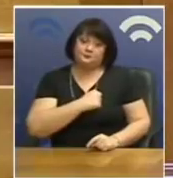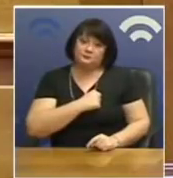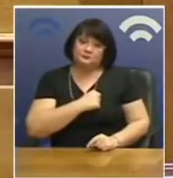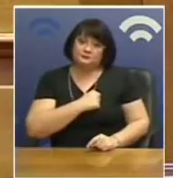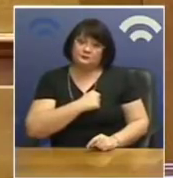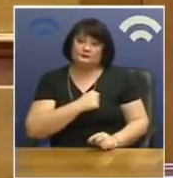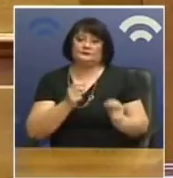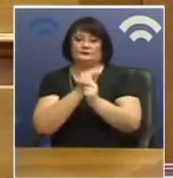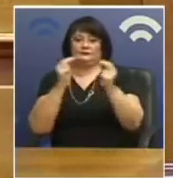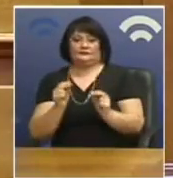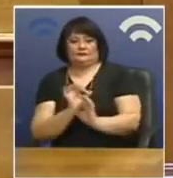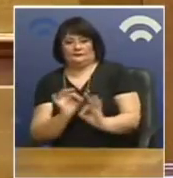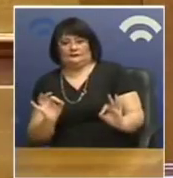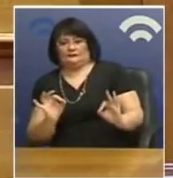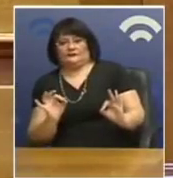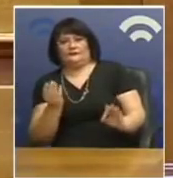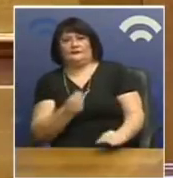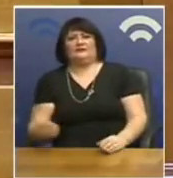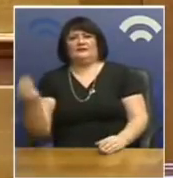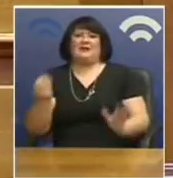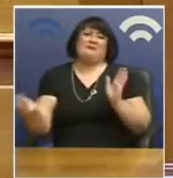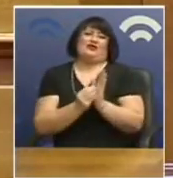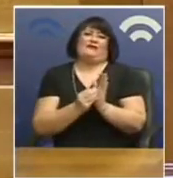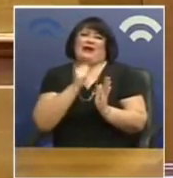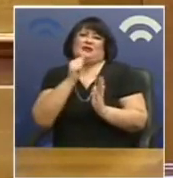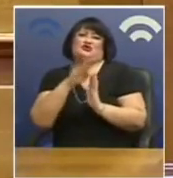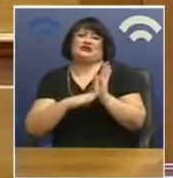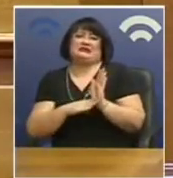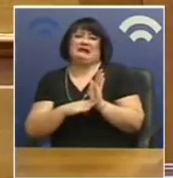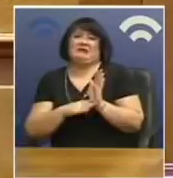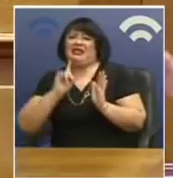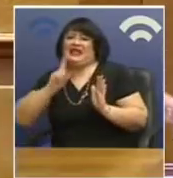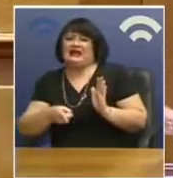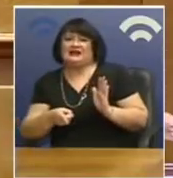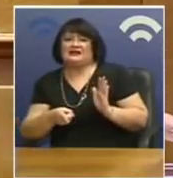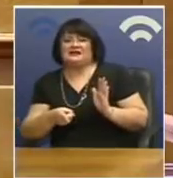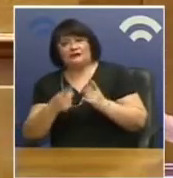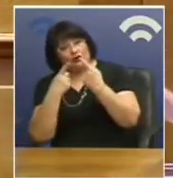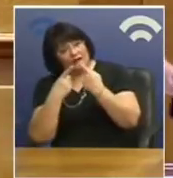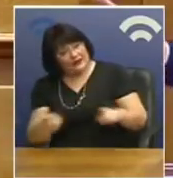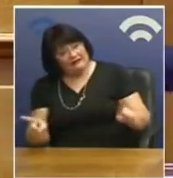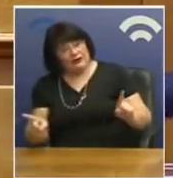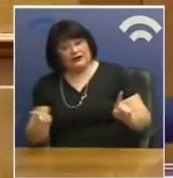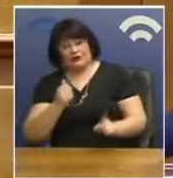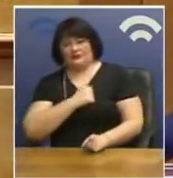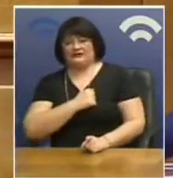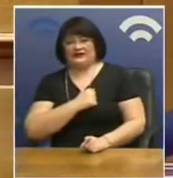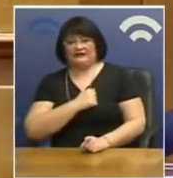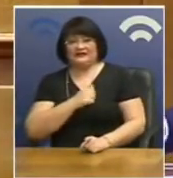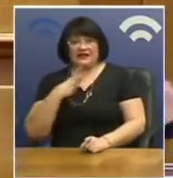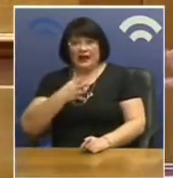είναι υπερβολή να το βάλουμε και στο Σύνταγμα ως διευκρινιστική διάσταξη, αυτό είναι μια άλλη τοποθέτηση, την οποία θέλω να την ακούσω από